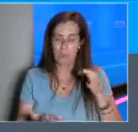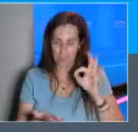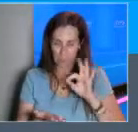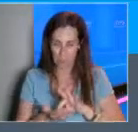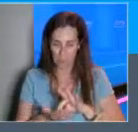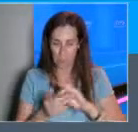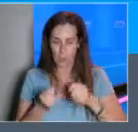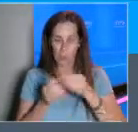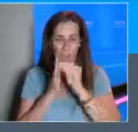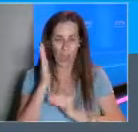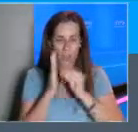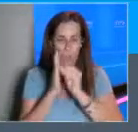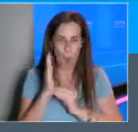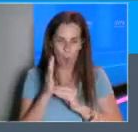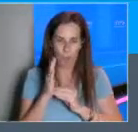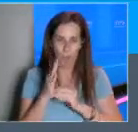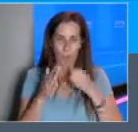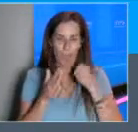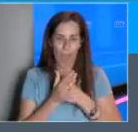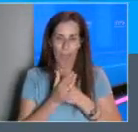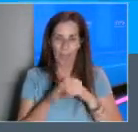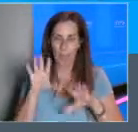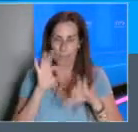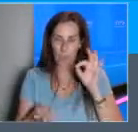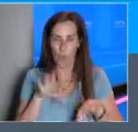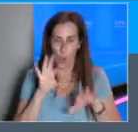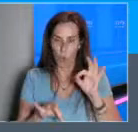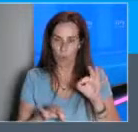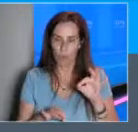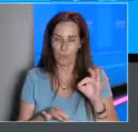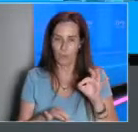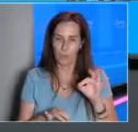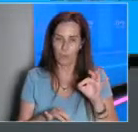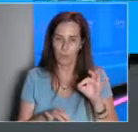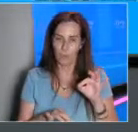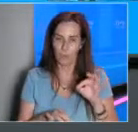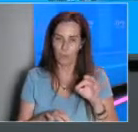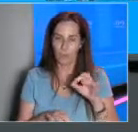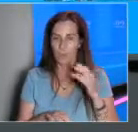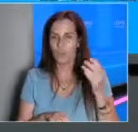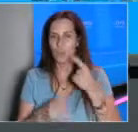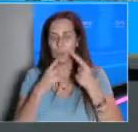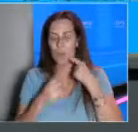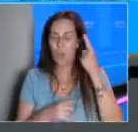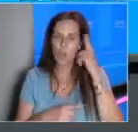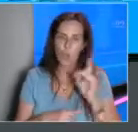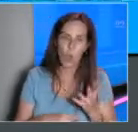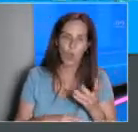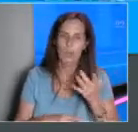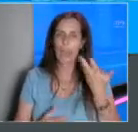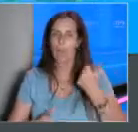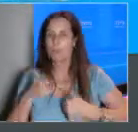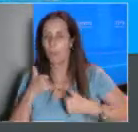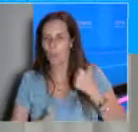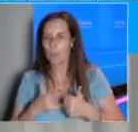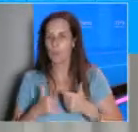סגירת הרשימות, שאתה יודע, עד אז מערכת הבחירות היא מערכת בחירות שנמצאת באוויר, כי לא יודעים מי רד, באיזה צורה הוא